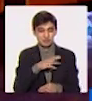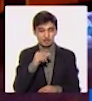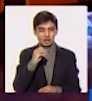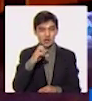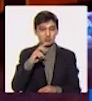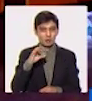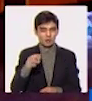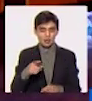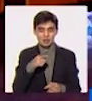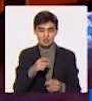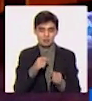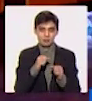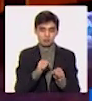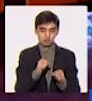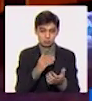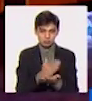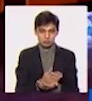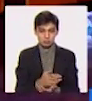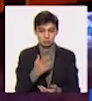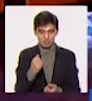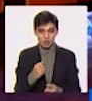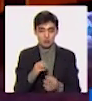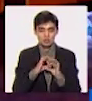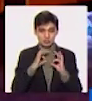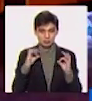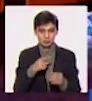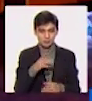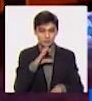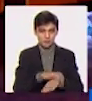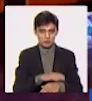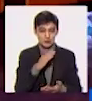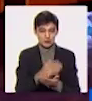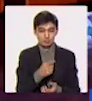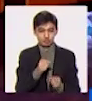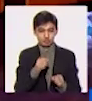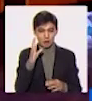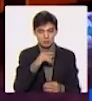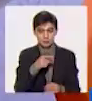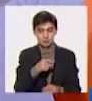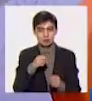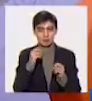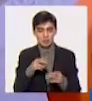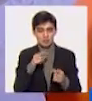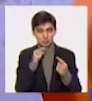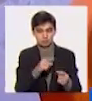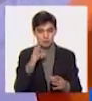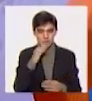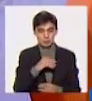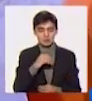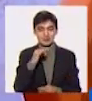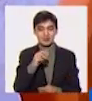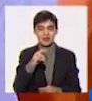бір қандай да бір пайдасы бар ғой. Иә, сарымсақ дәлелденген, оның өзінің антимикробный эффекті бар. Сондықтан ол